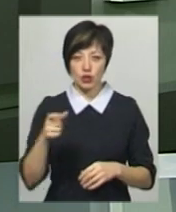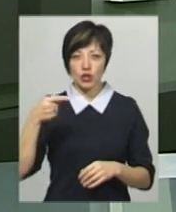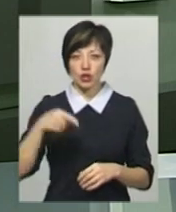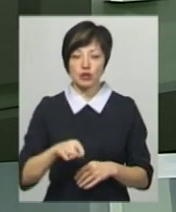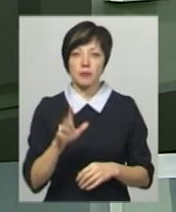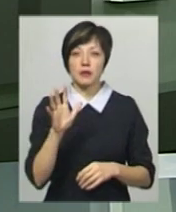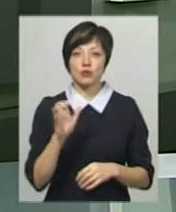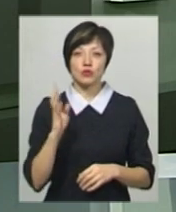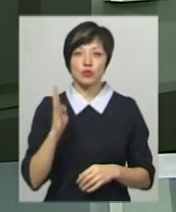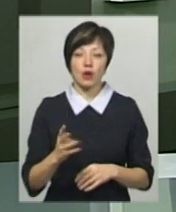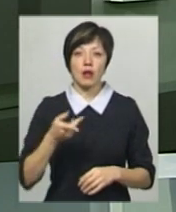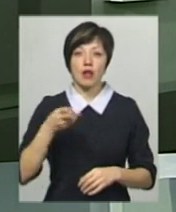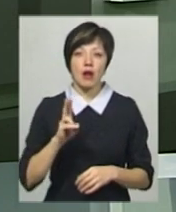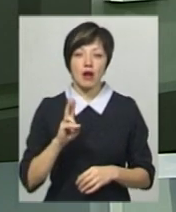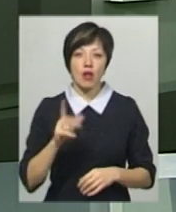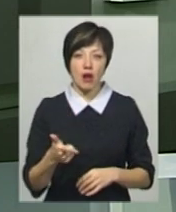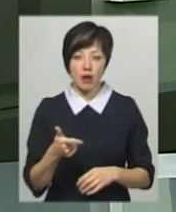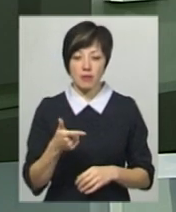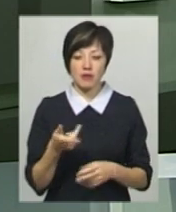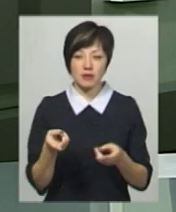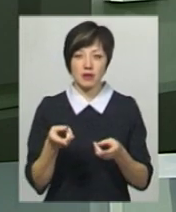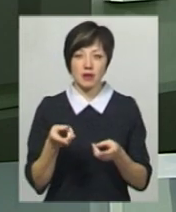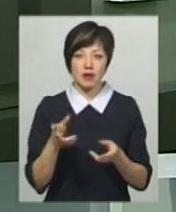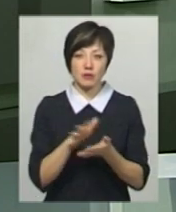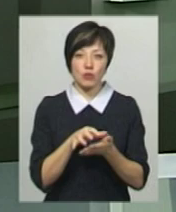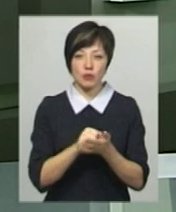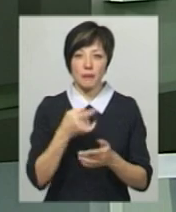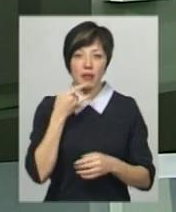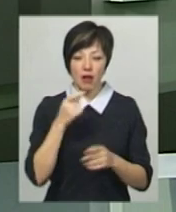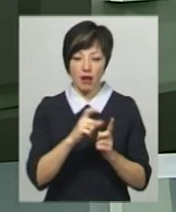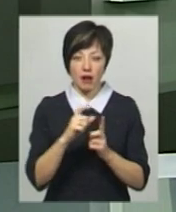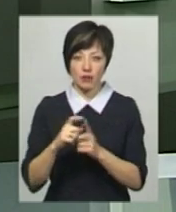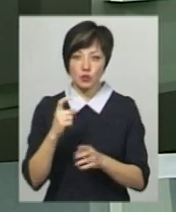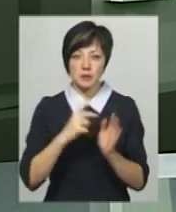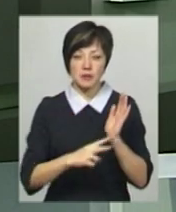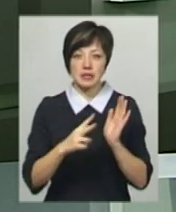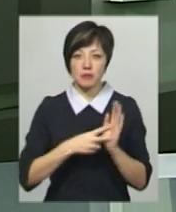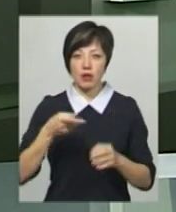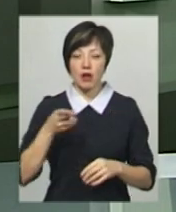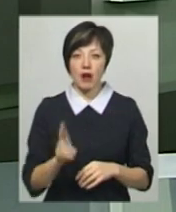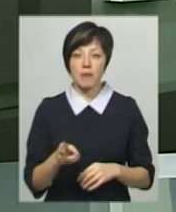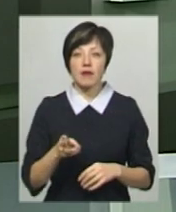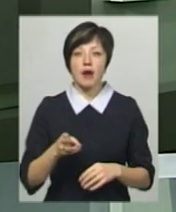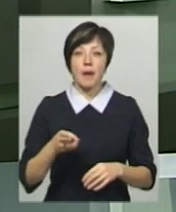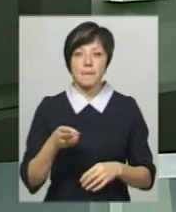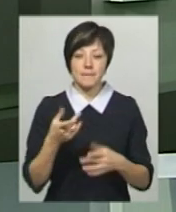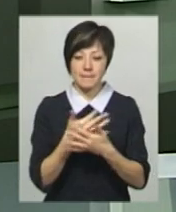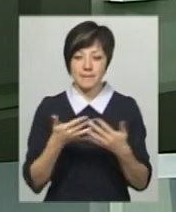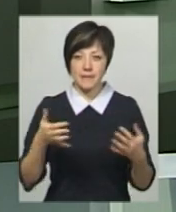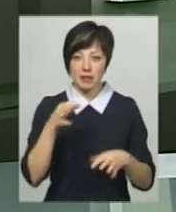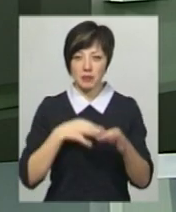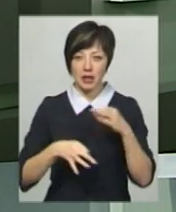1540 кілограмів відпрацьованих батарейок, 187 кілограмів медикаментів та 451